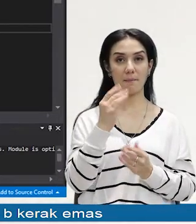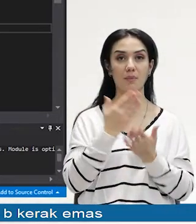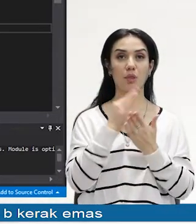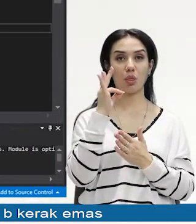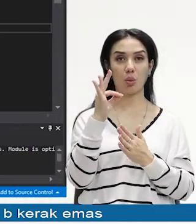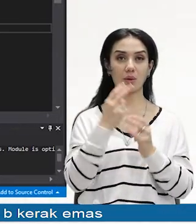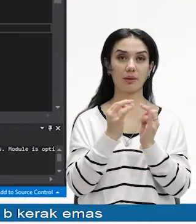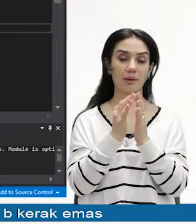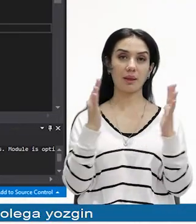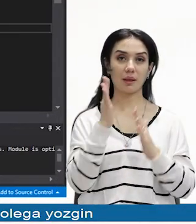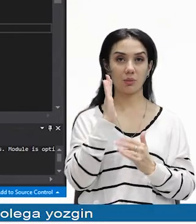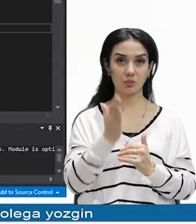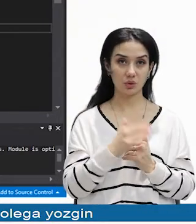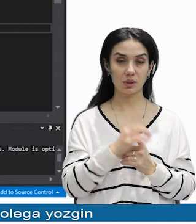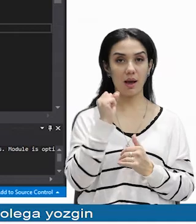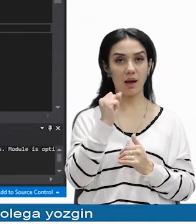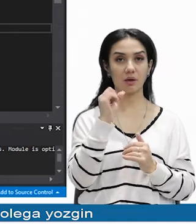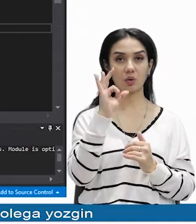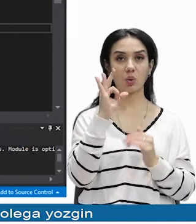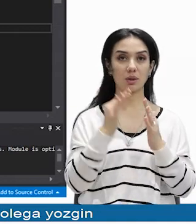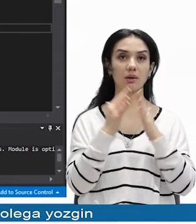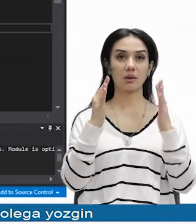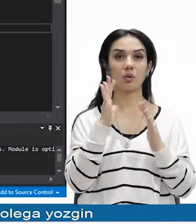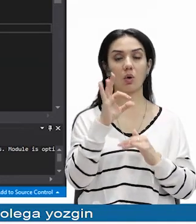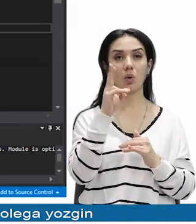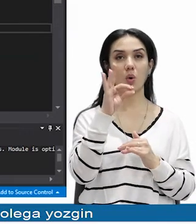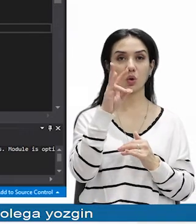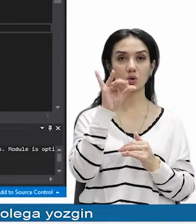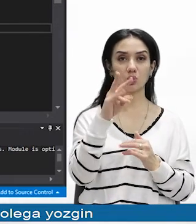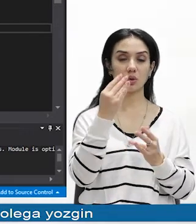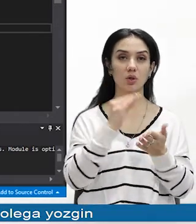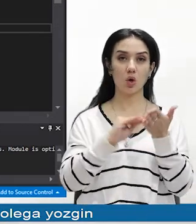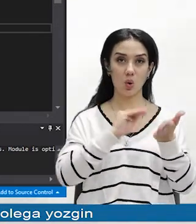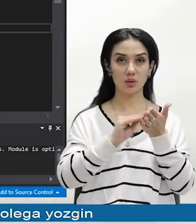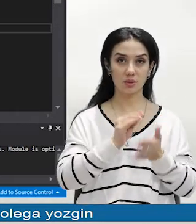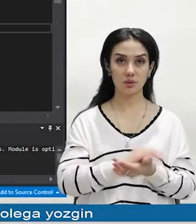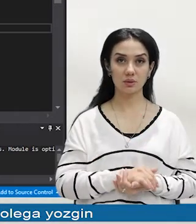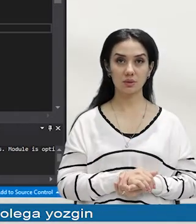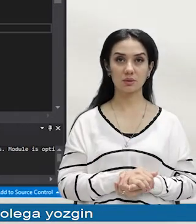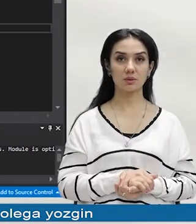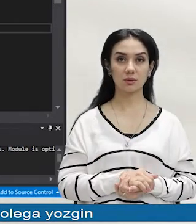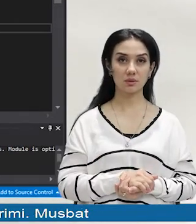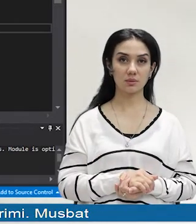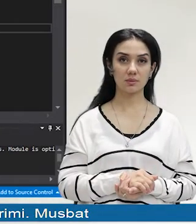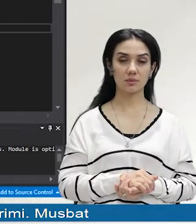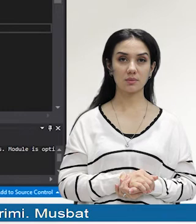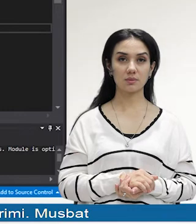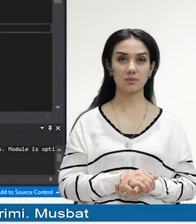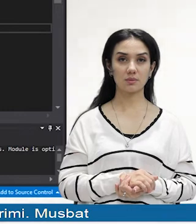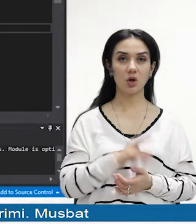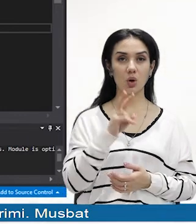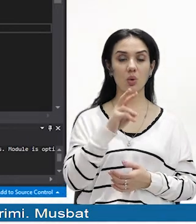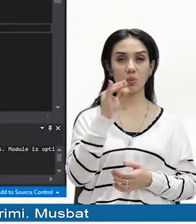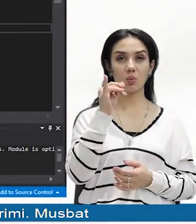0 dan katta bo'lsa, to'g'rimi? A 0 dan katta bo'lsa, konsolga yozgin. Ya'ni nima bo'ladi?